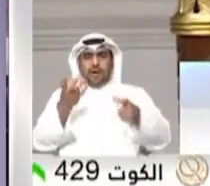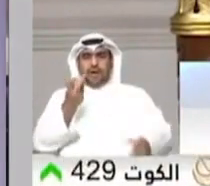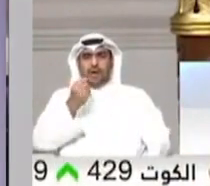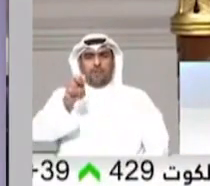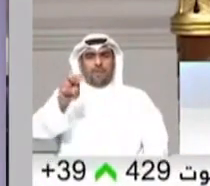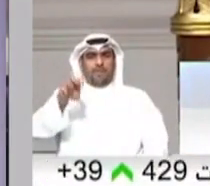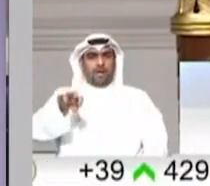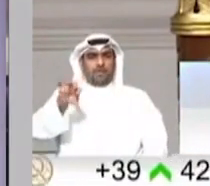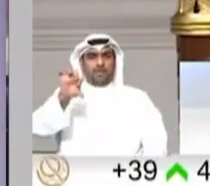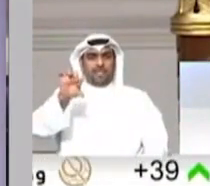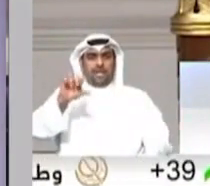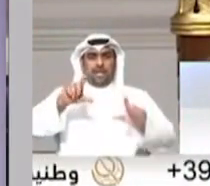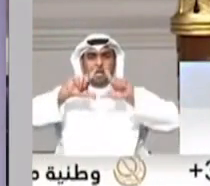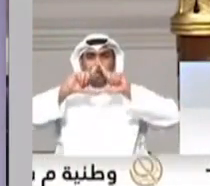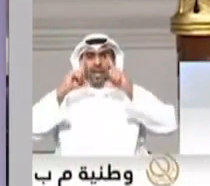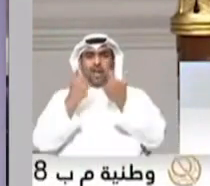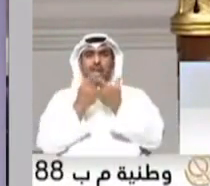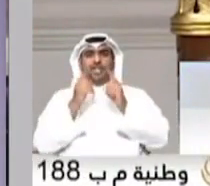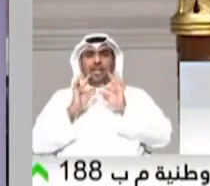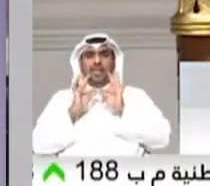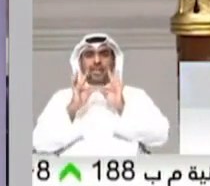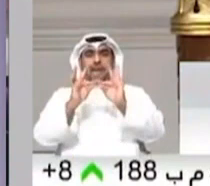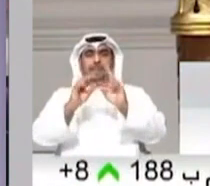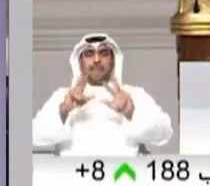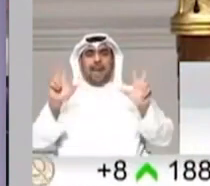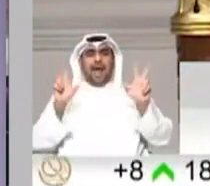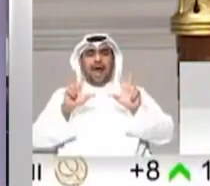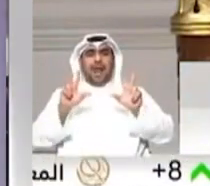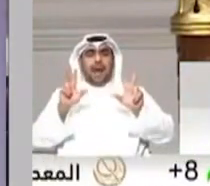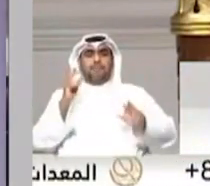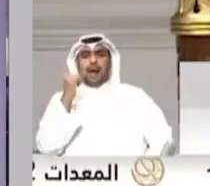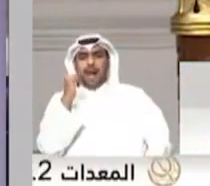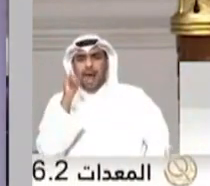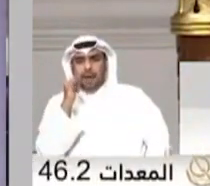للجنة الدائمة للإعلام العربي والدورة العادية